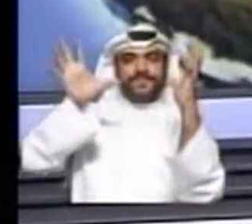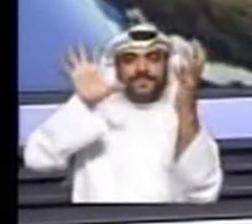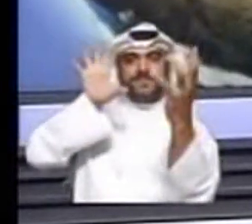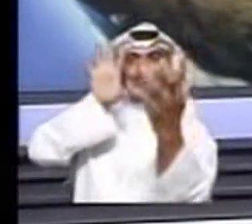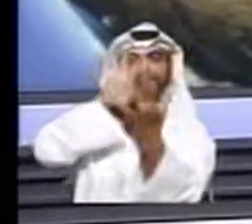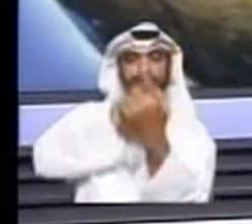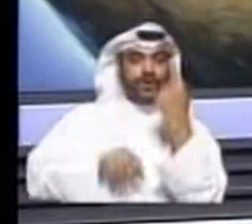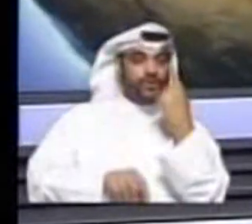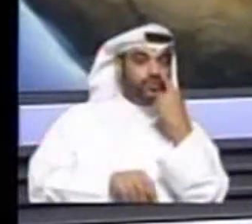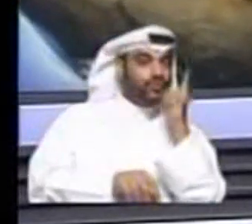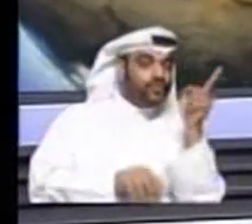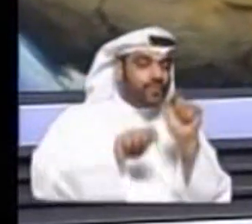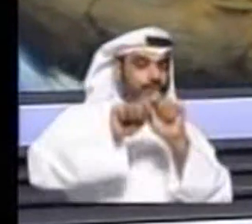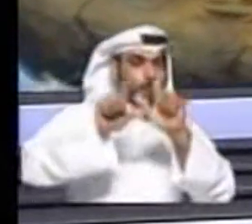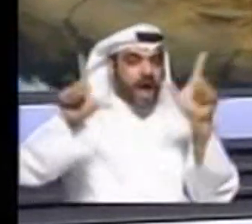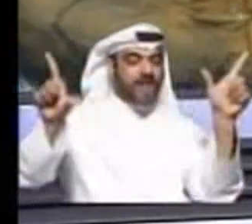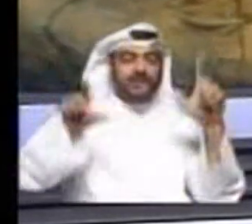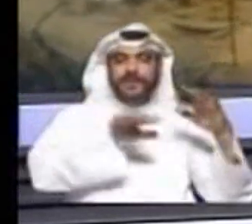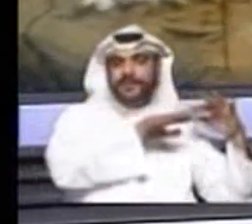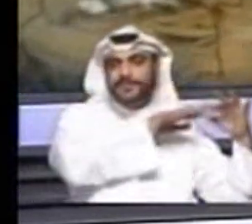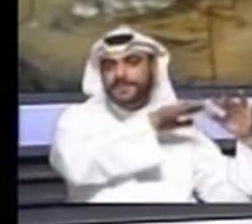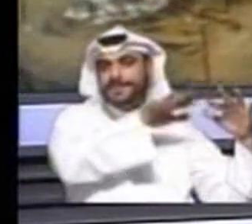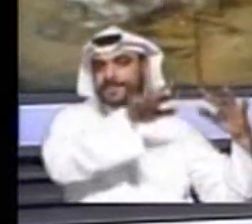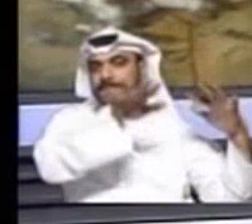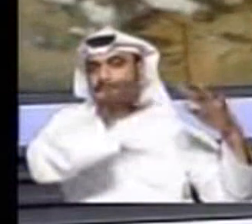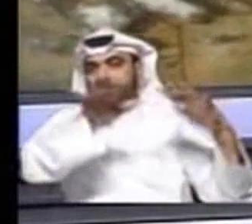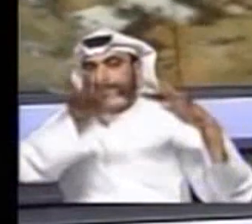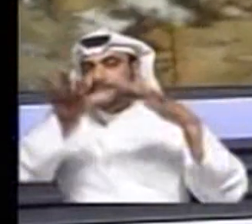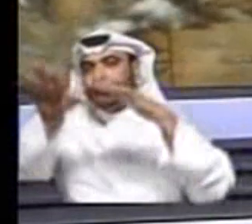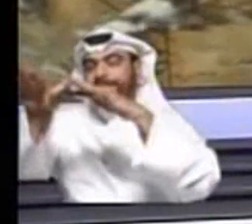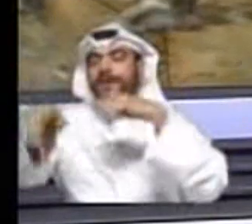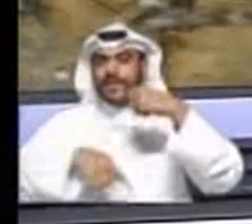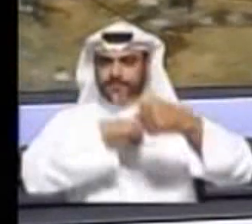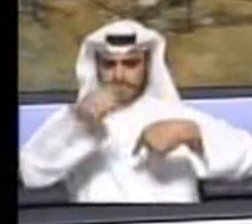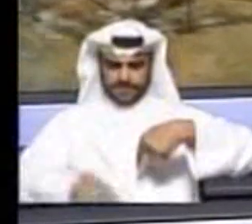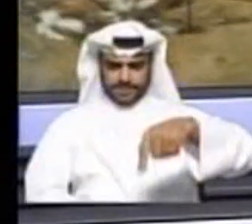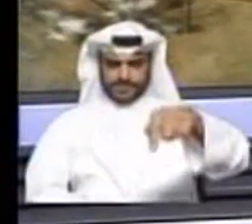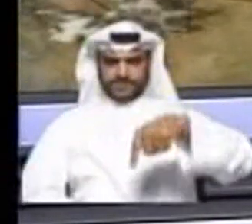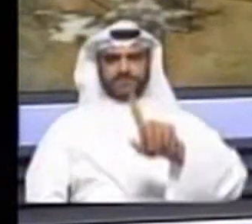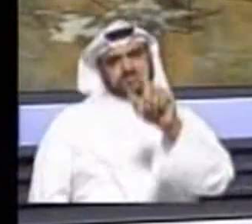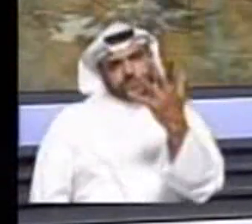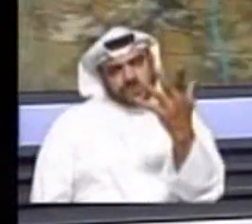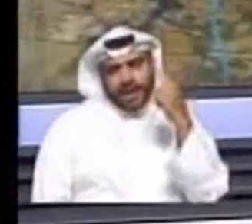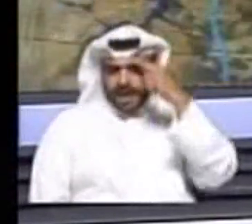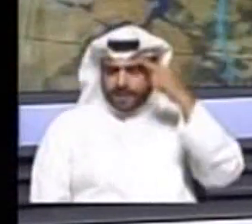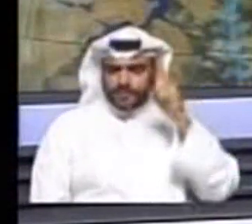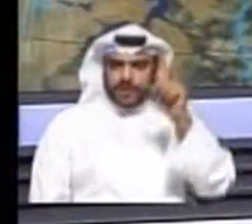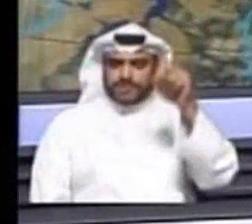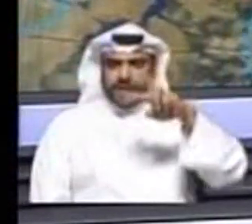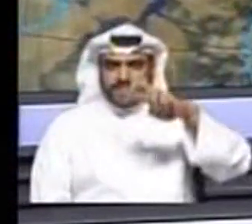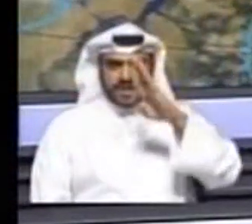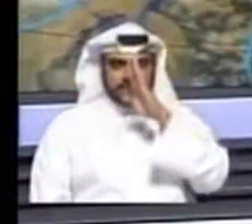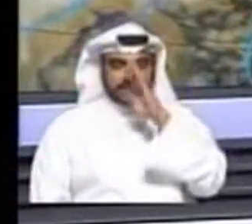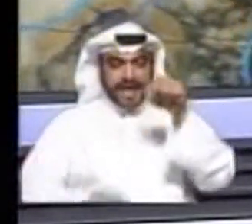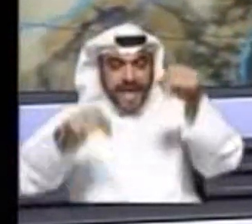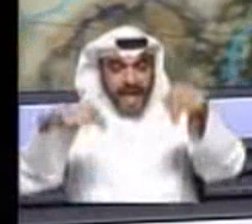عبور السحب العالية على بعض المناطق في دولة الكويت. عبور السحب مستمر معنا خلال الأيام القليلة القادمة. حاليا دولة الكويت تقع